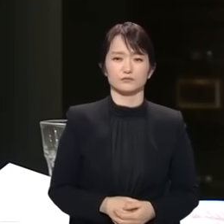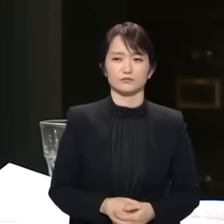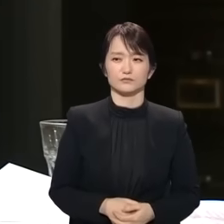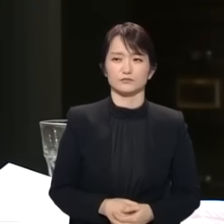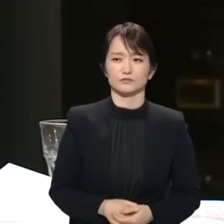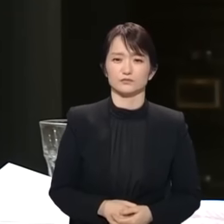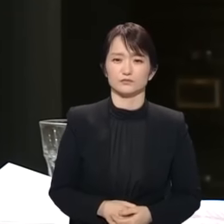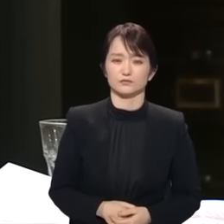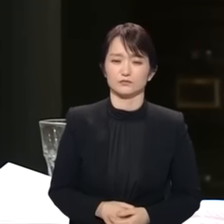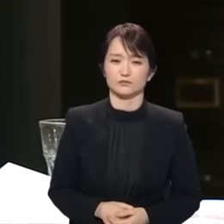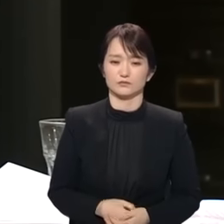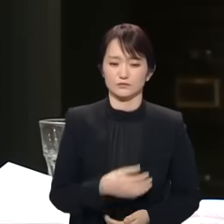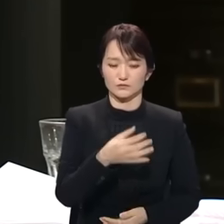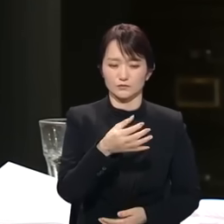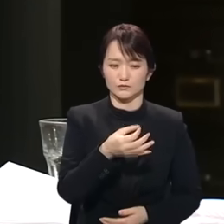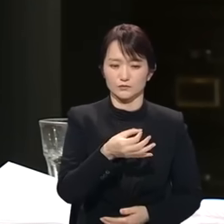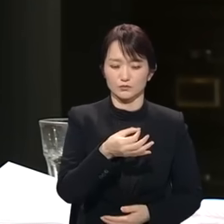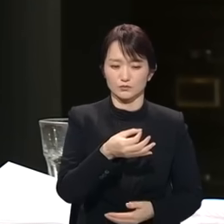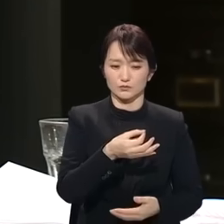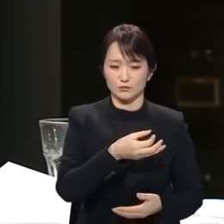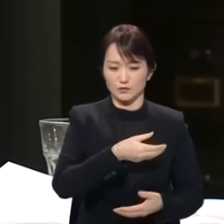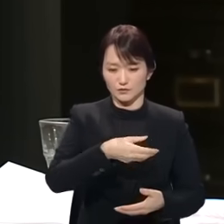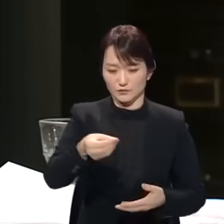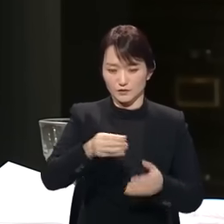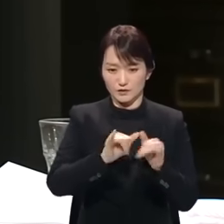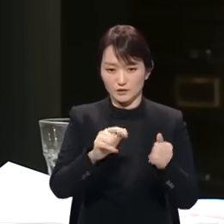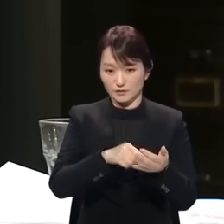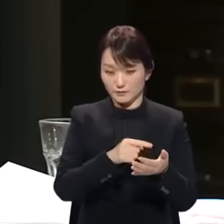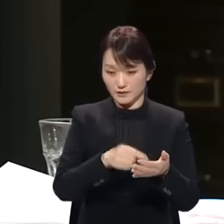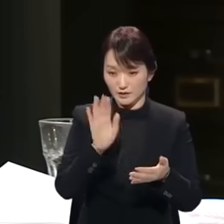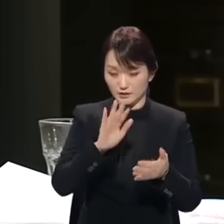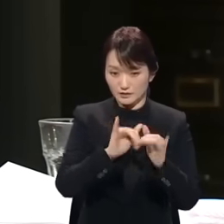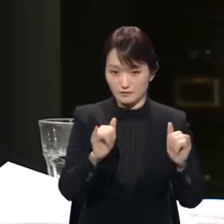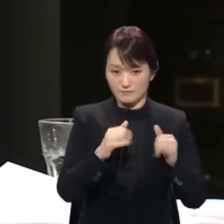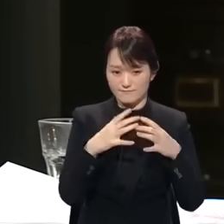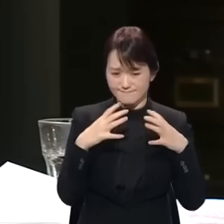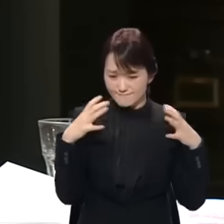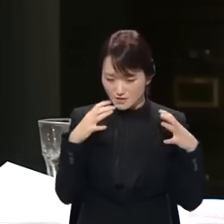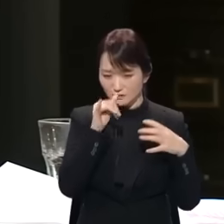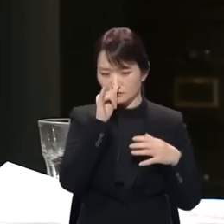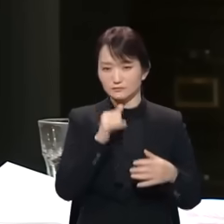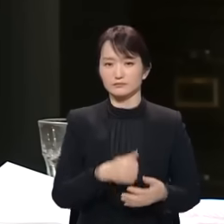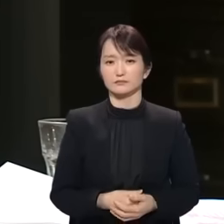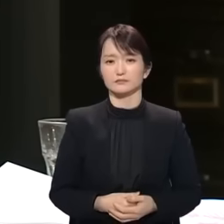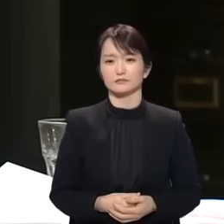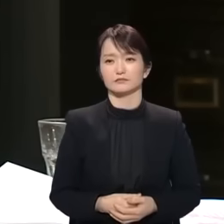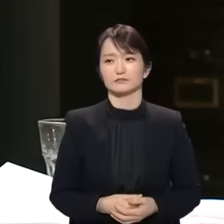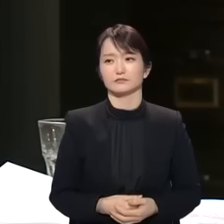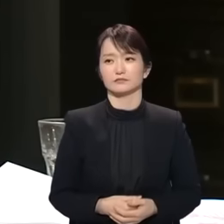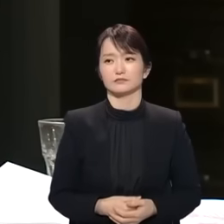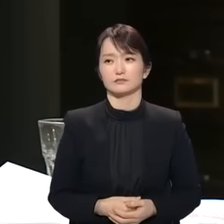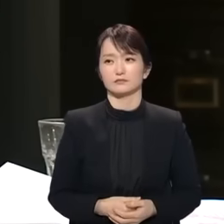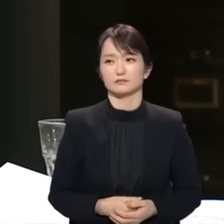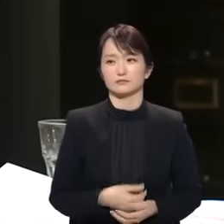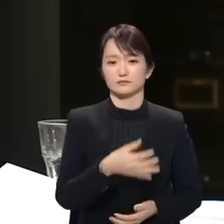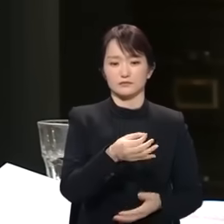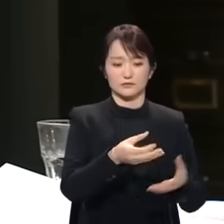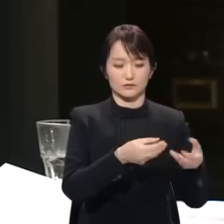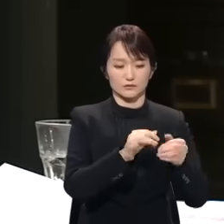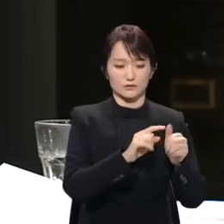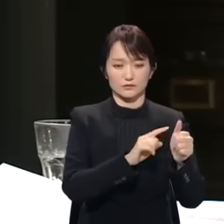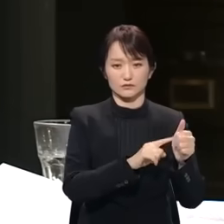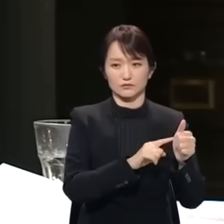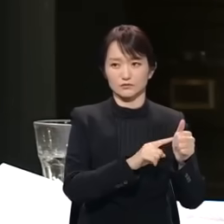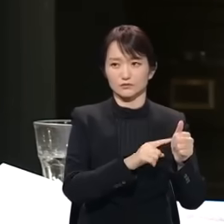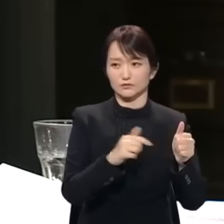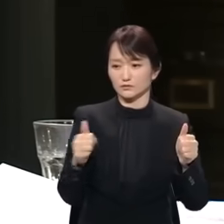험상 구은 이런 사람들 있잖아요 자 근데 제가이 내용을 좀 더 취재를 해봤더니 그 사채도 저자 김모